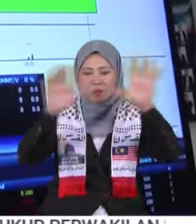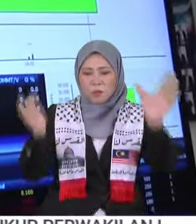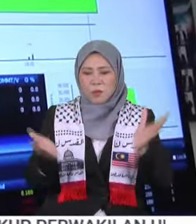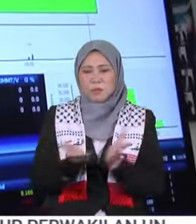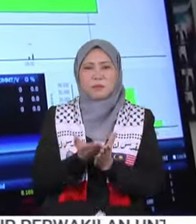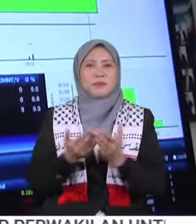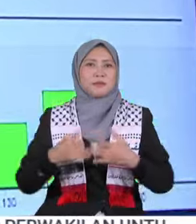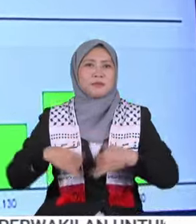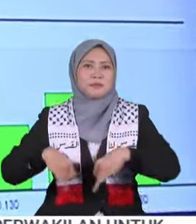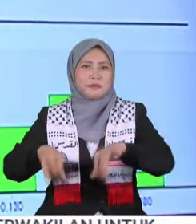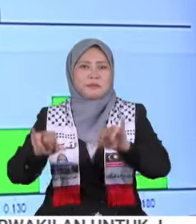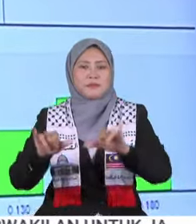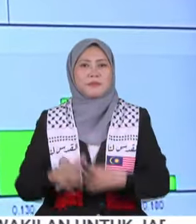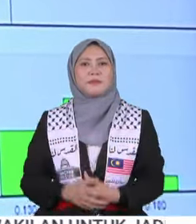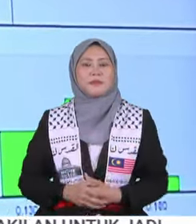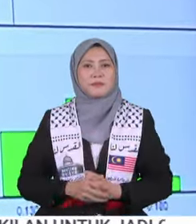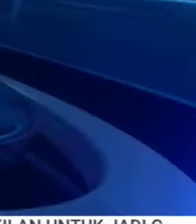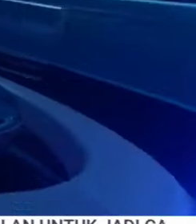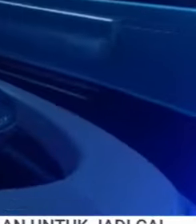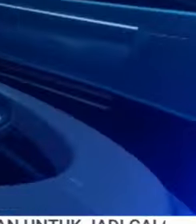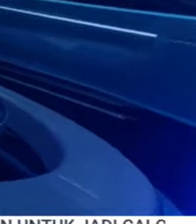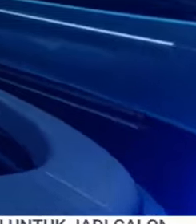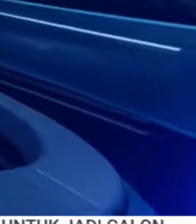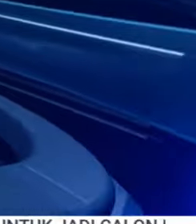yang berterusan.